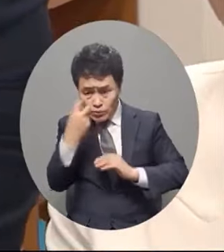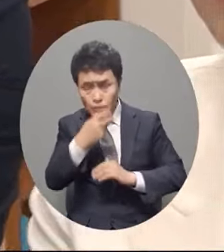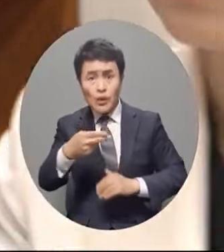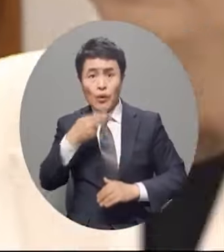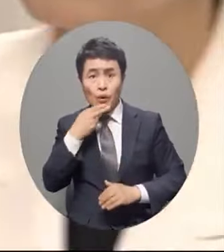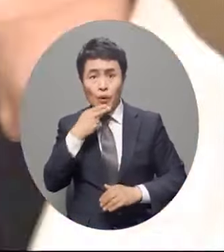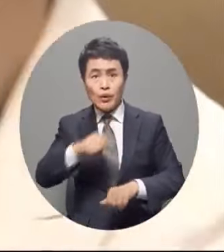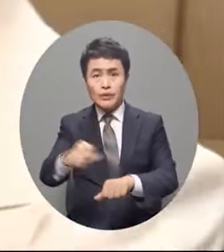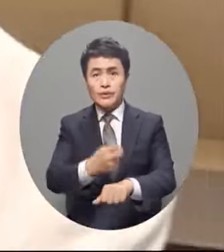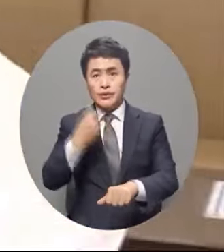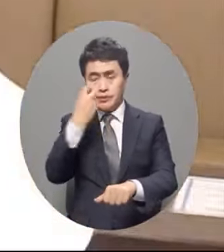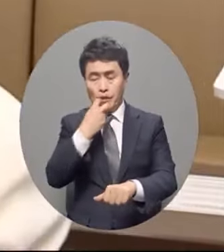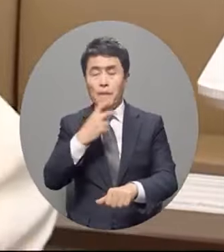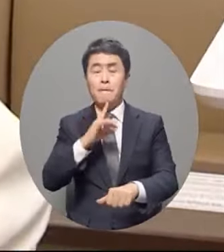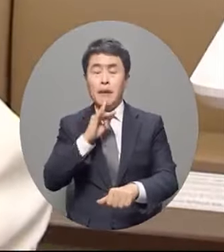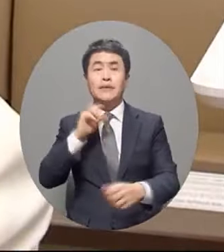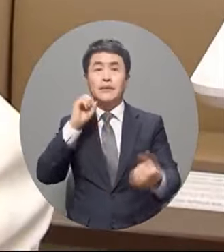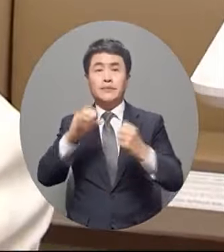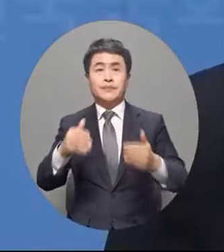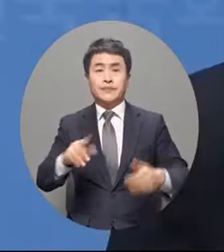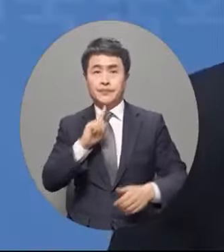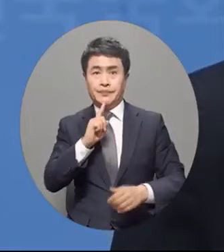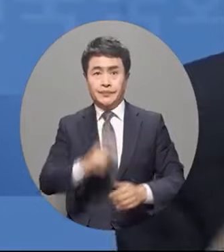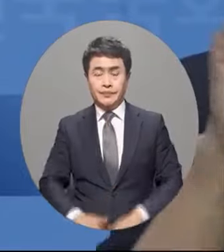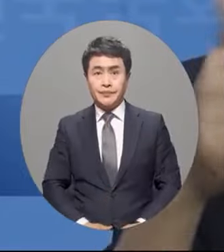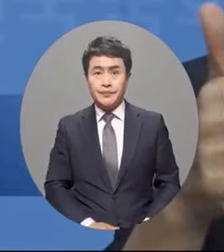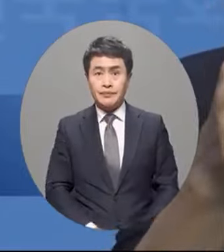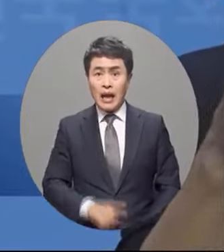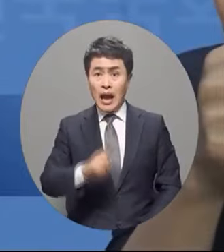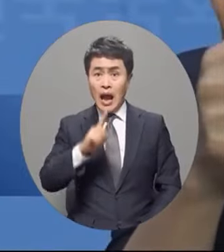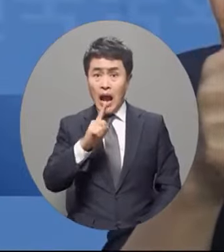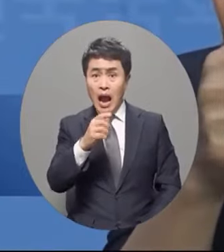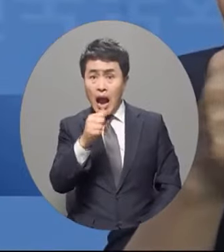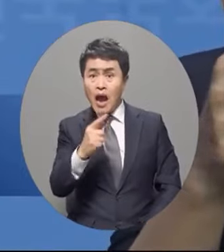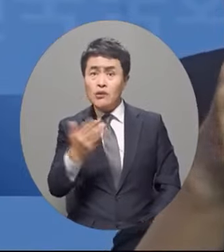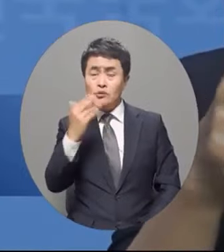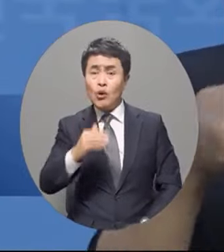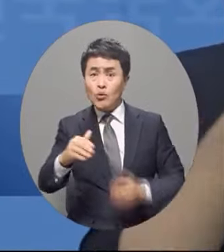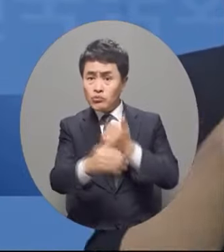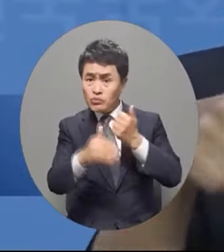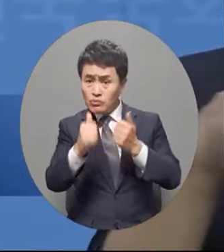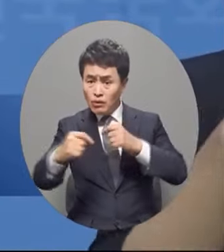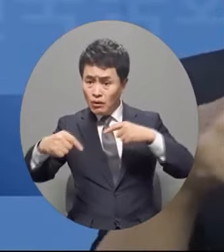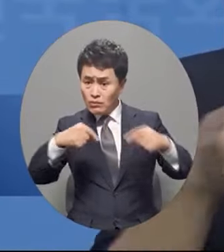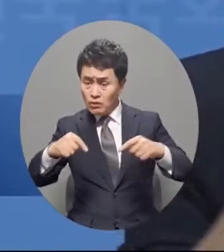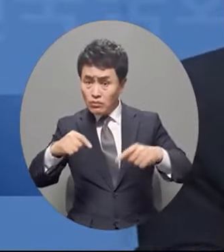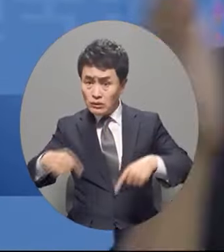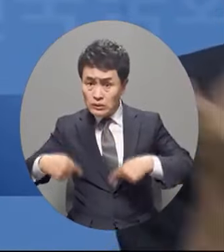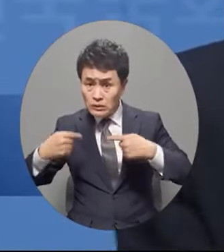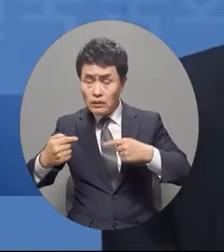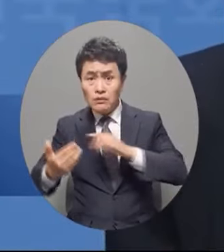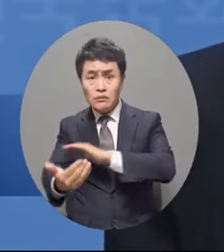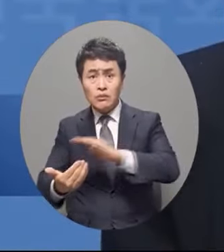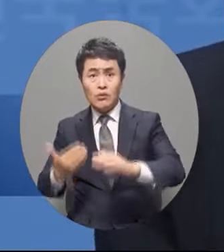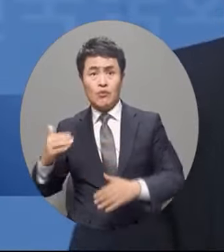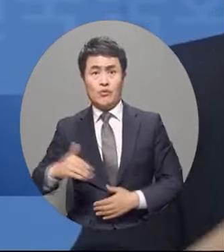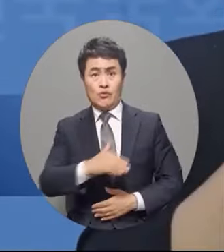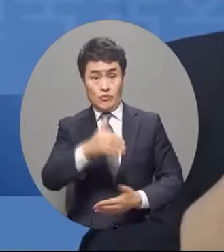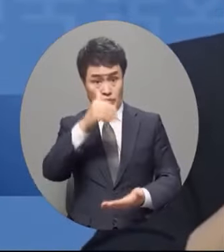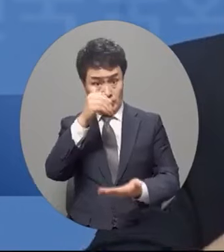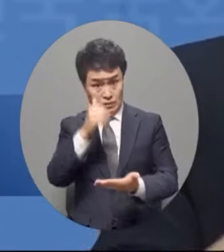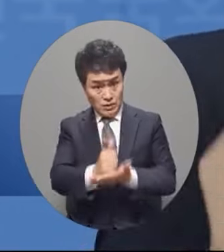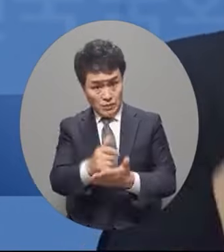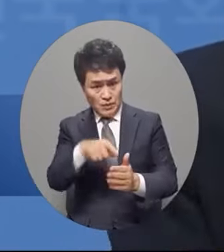답이 없다고 압박수위를 높습니다 한 위원장의 정치계에 앞서 우리가 혐이